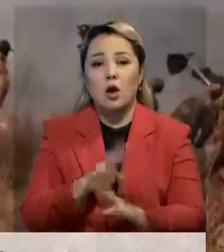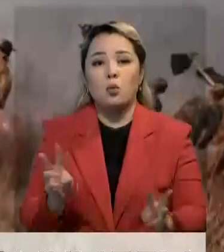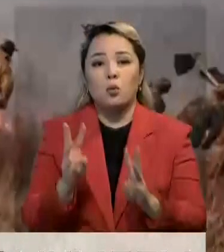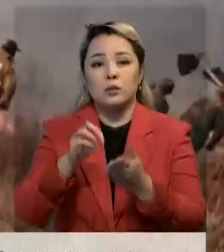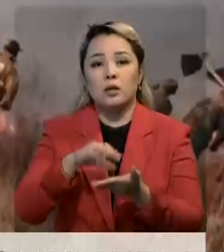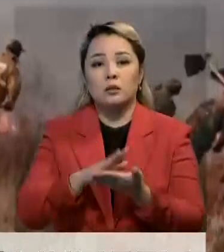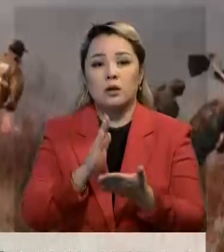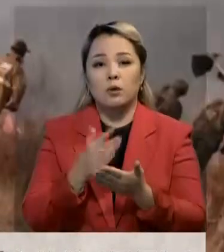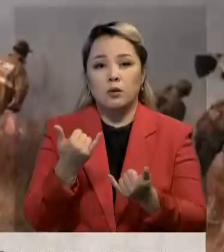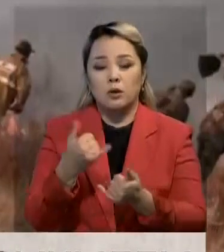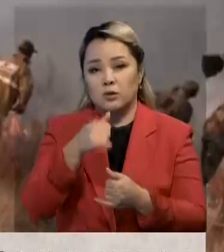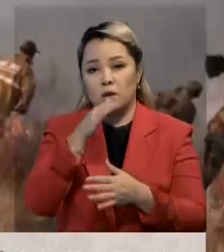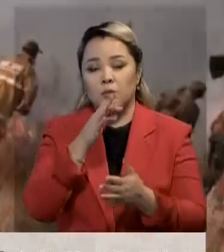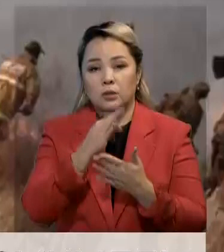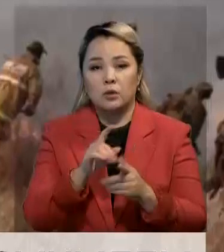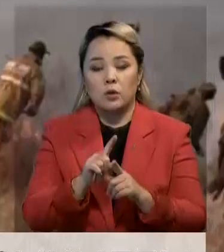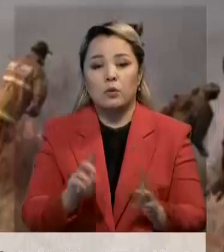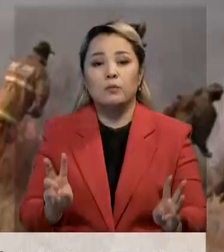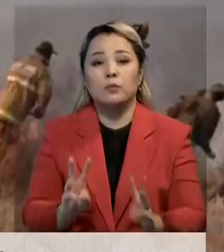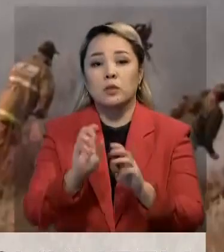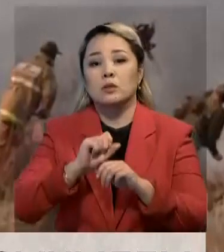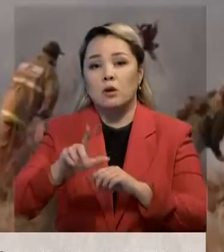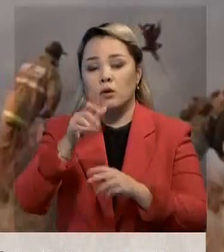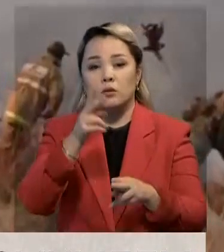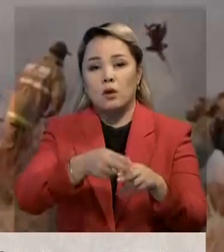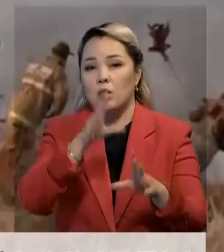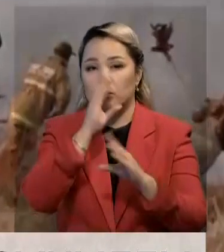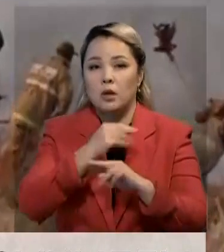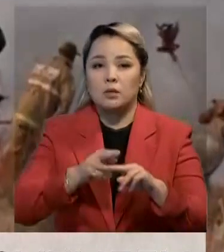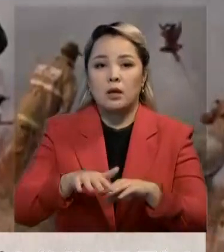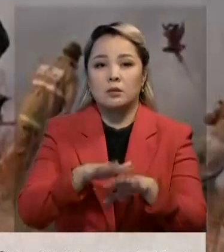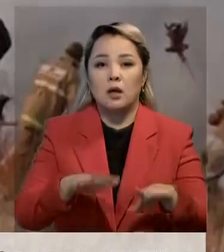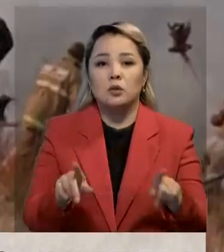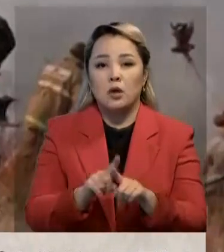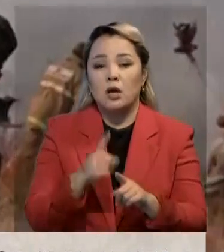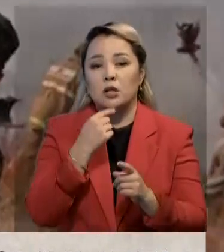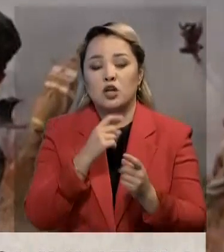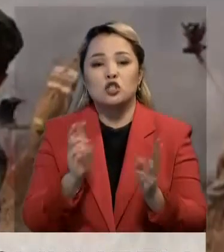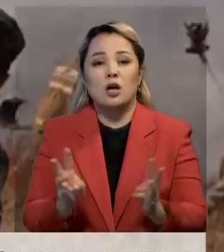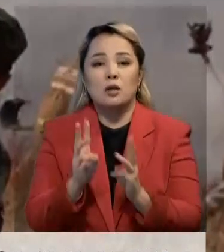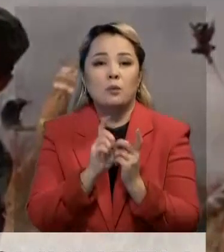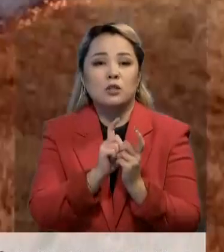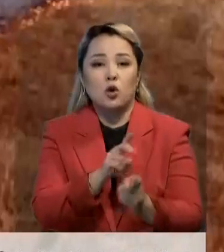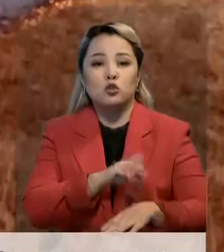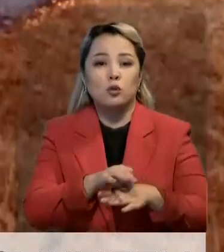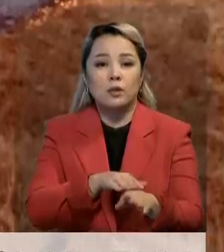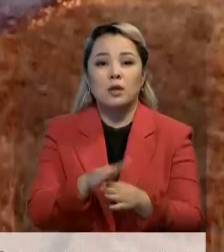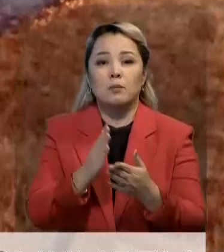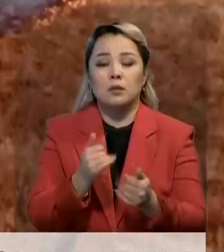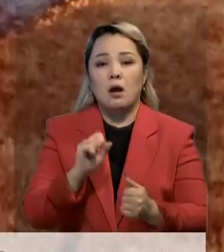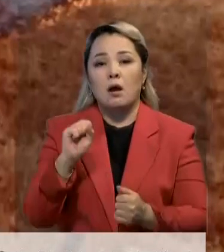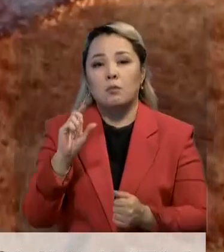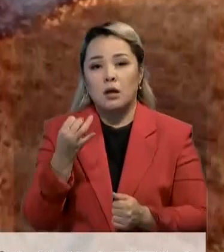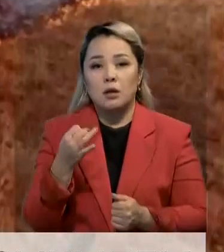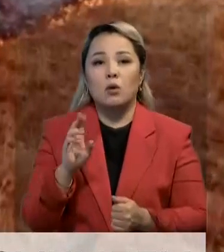мамандар қол күш алмай тұрып ауыздықтап үлгерді. Дәл қазір Баршата ауылы маңында да қызыл жалынмен арпалыс жүріп жатыр. Бұдан өзге Абай